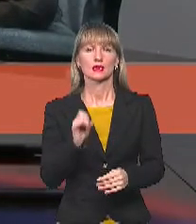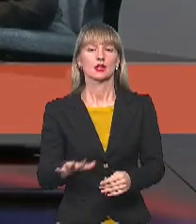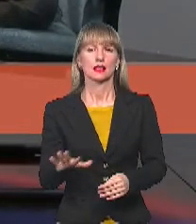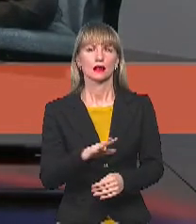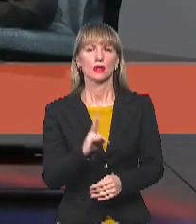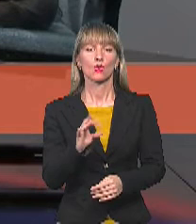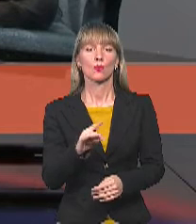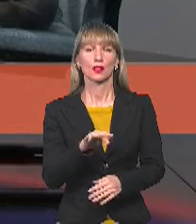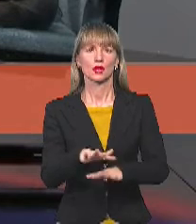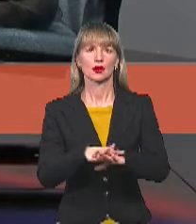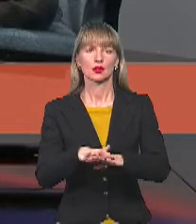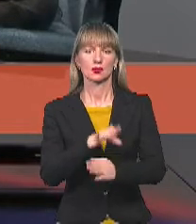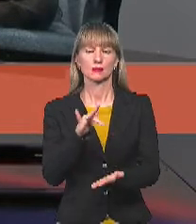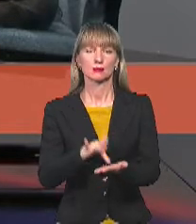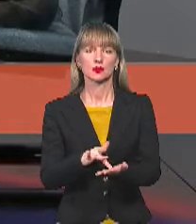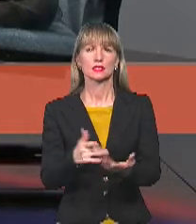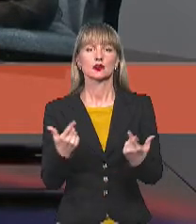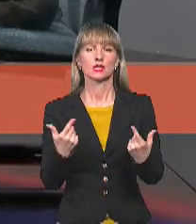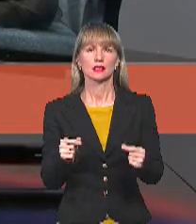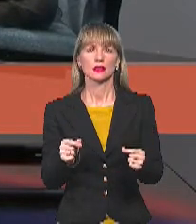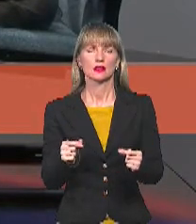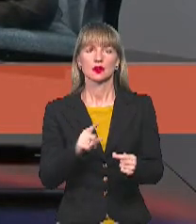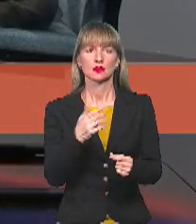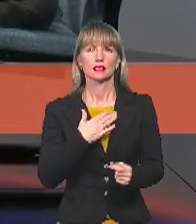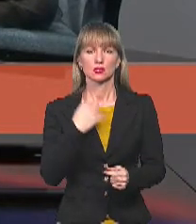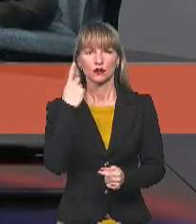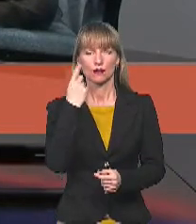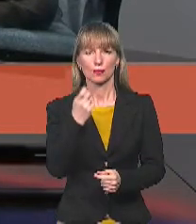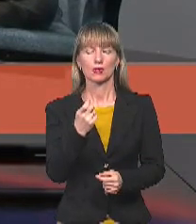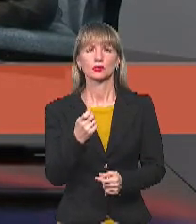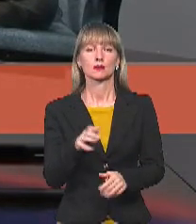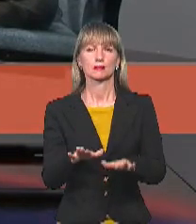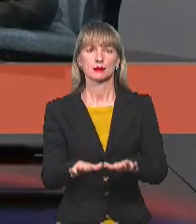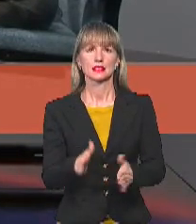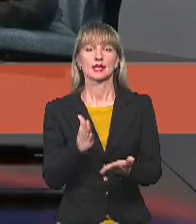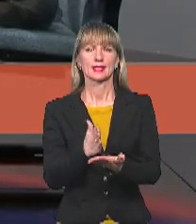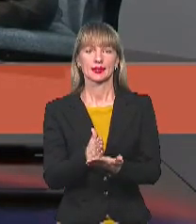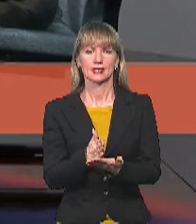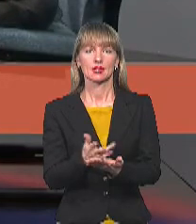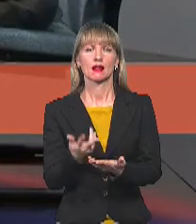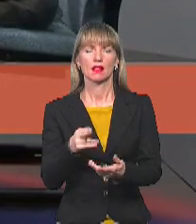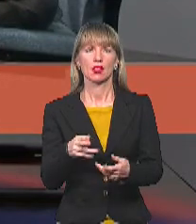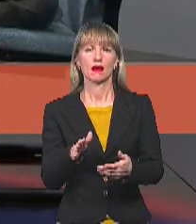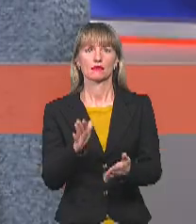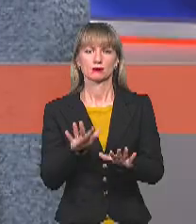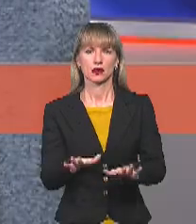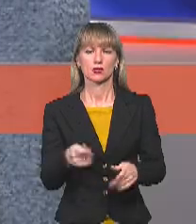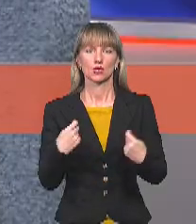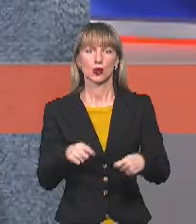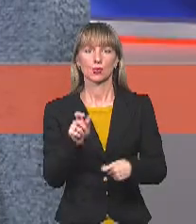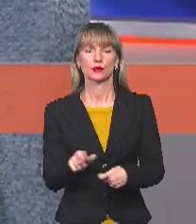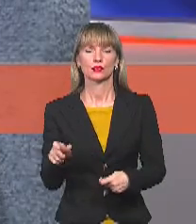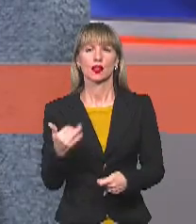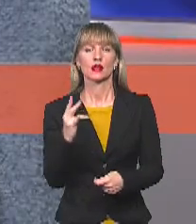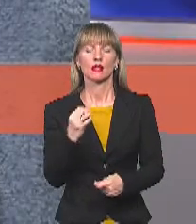території комунальних ринків міста, де, за нашу інформацію, місця є для розміщення торгуючих. Пане Олександре,